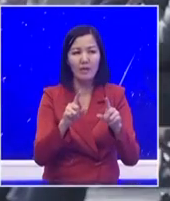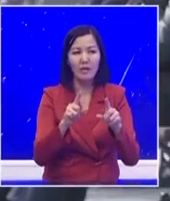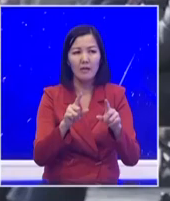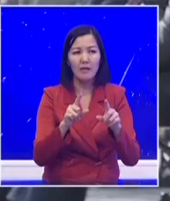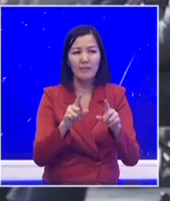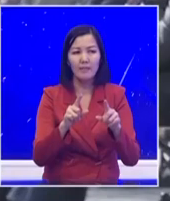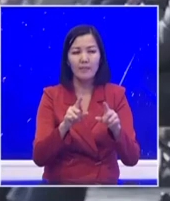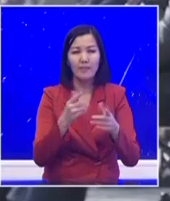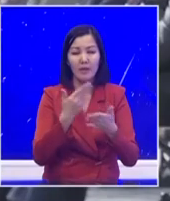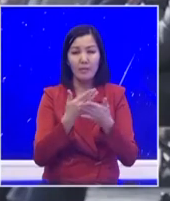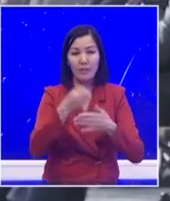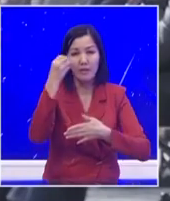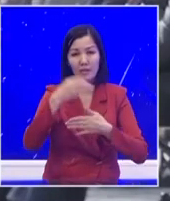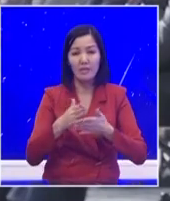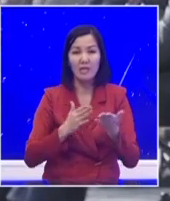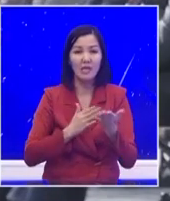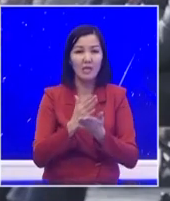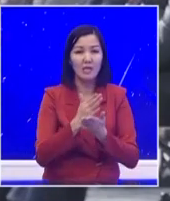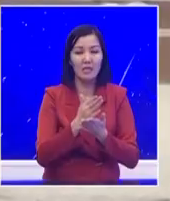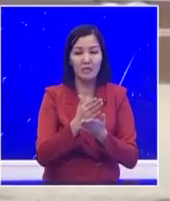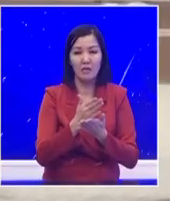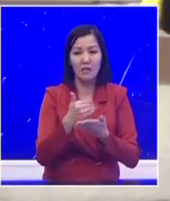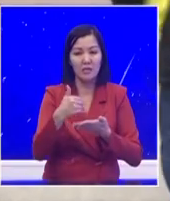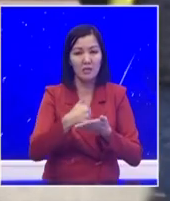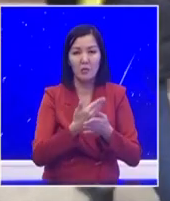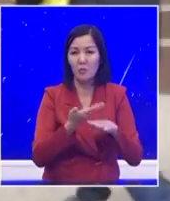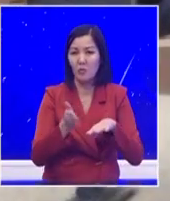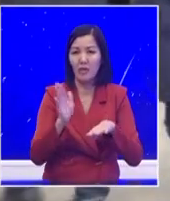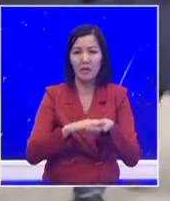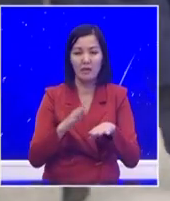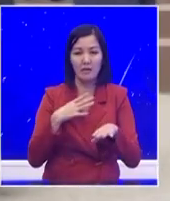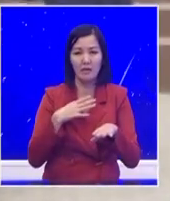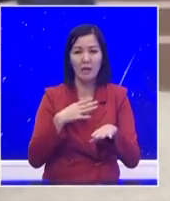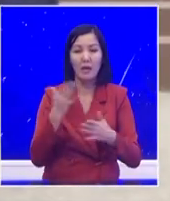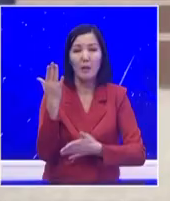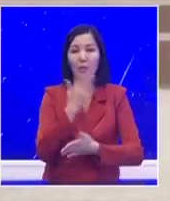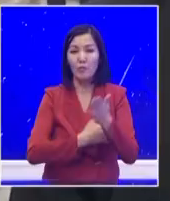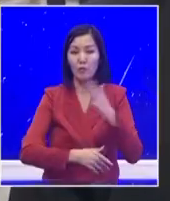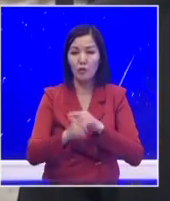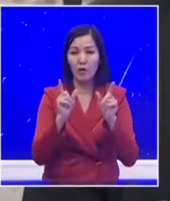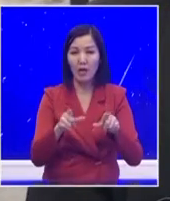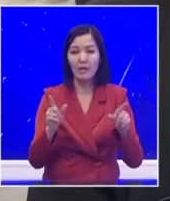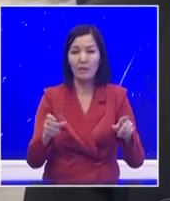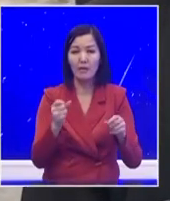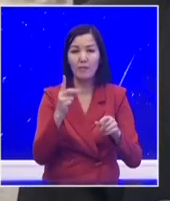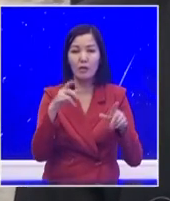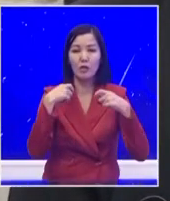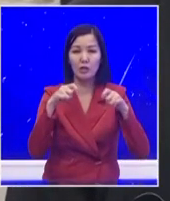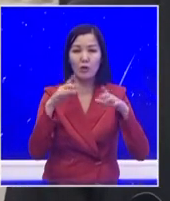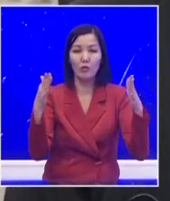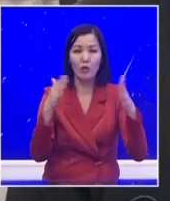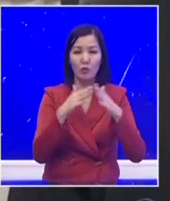мына орталық қарап отса, бір кіріс шығысы өкінішке орай жоқ. Мүмкіндігі шектелген жандар шаһардағы бірнеше сауда үйіне,